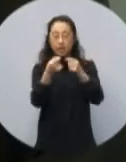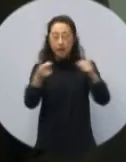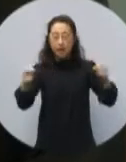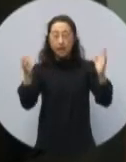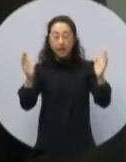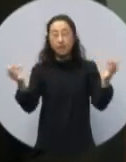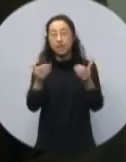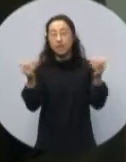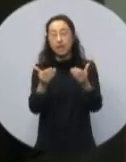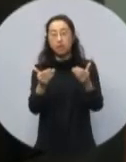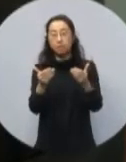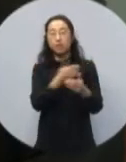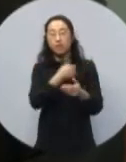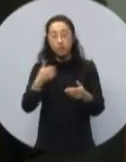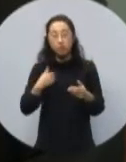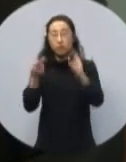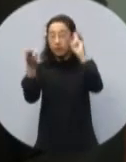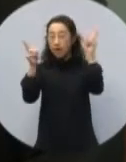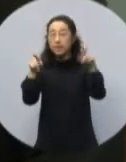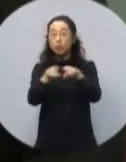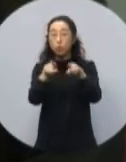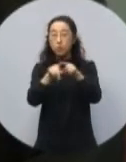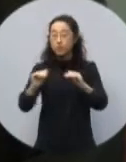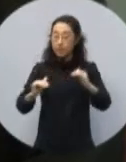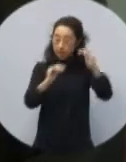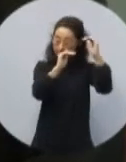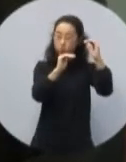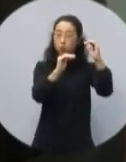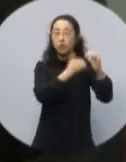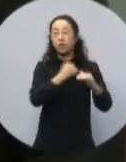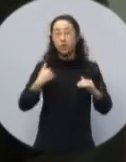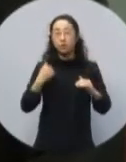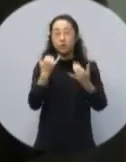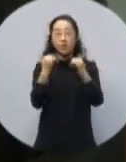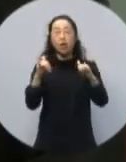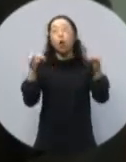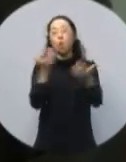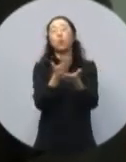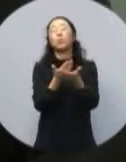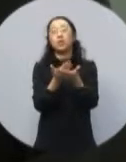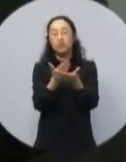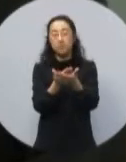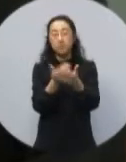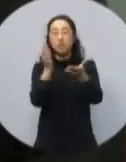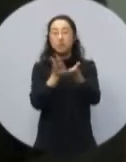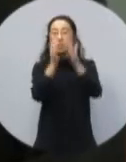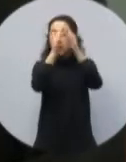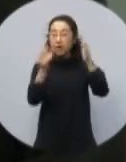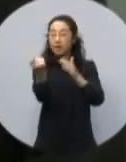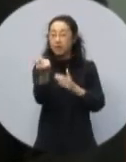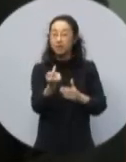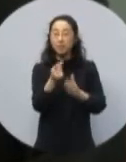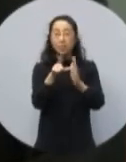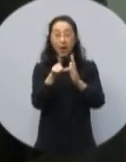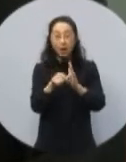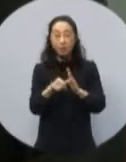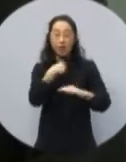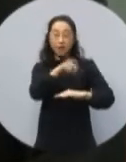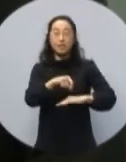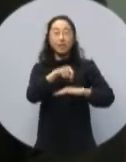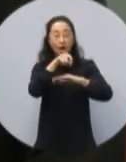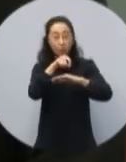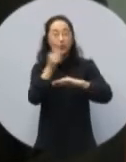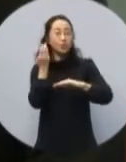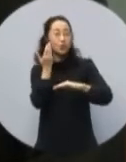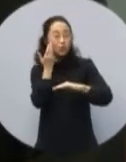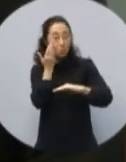働くことができ、会社とともに成長していきたい方を求めております。説明会のお越しの際にはお気軽にご